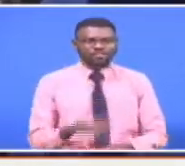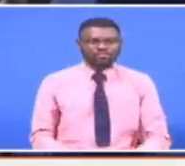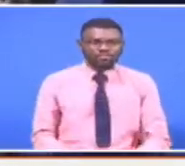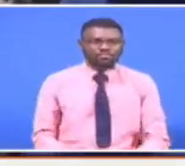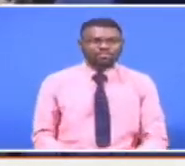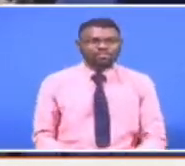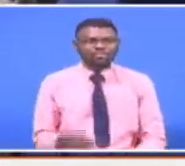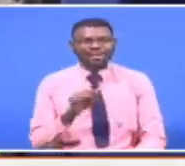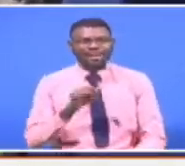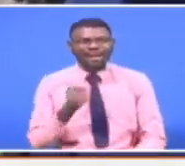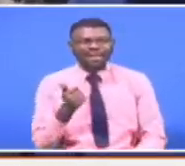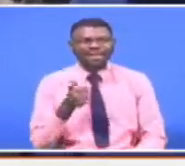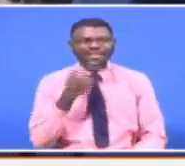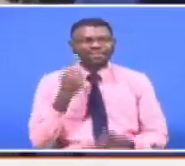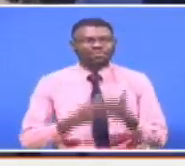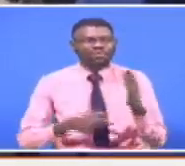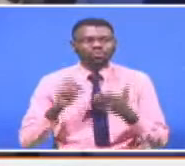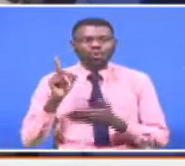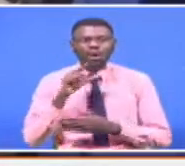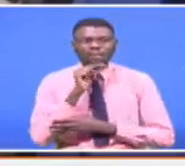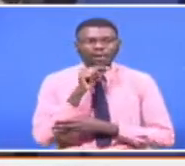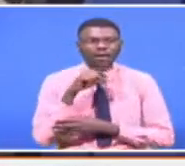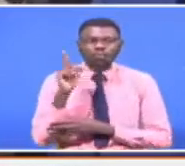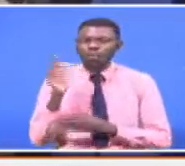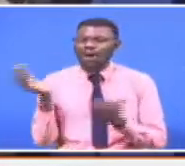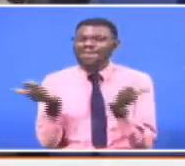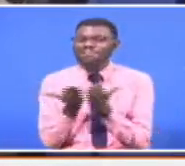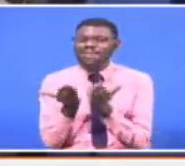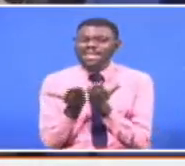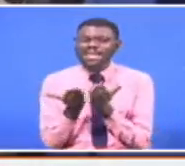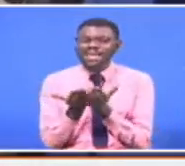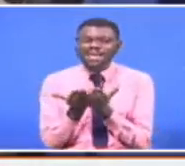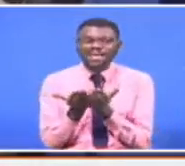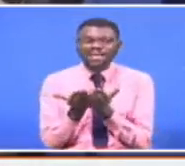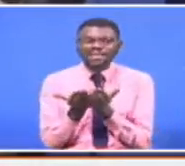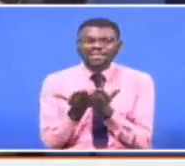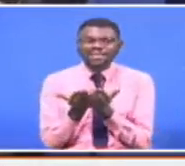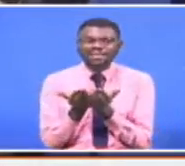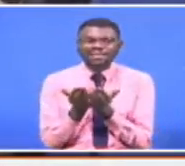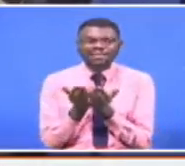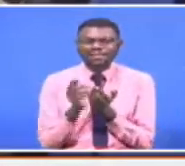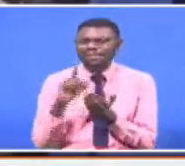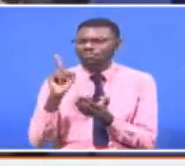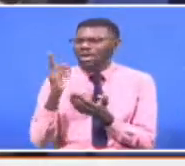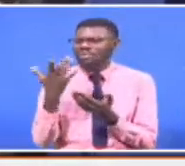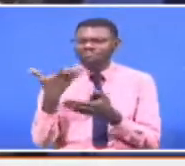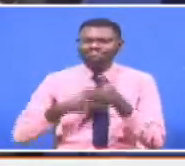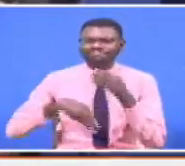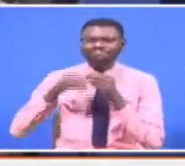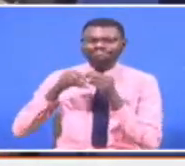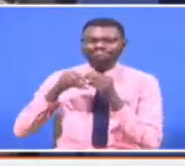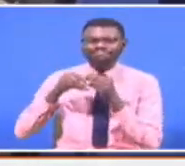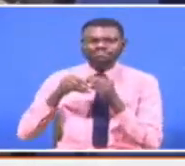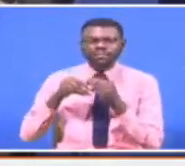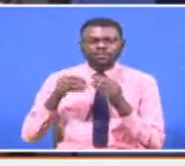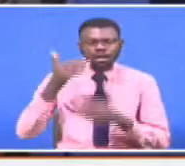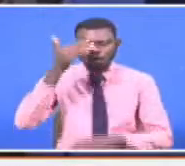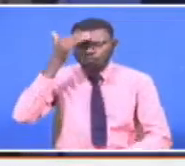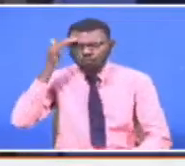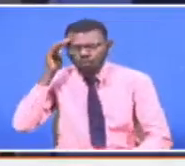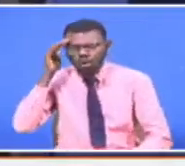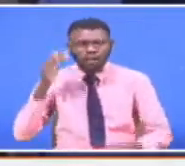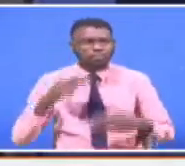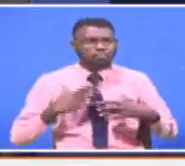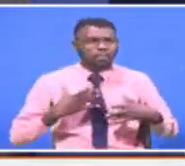one vote one shilling. Hiyo ingine wakasema one man one plate one soda. One soda. Yes. You know, wakasahau masilahi